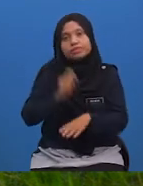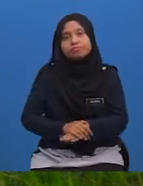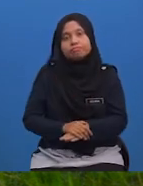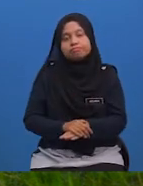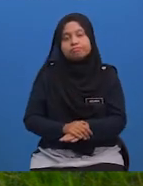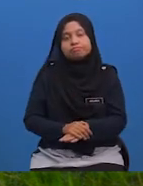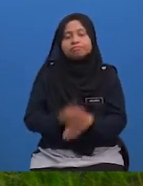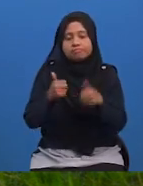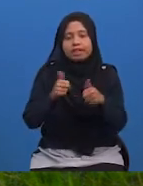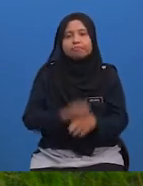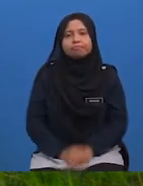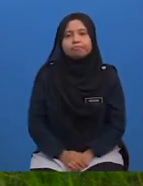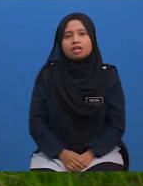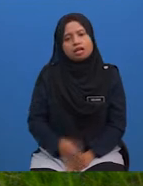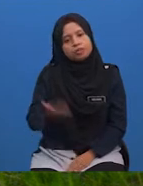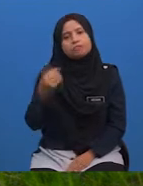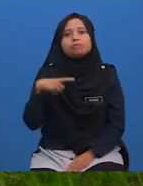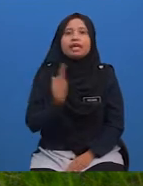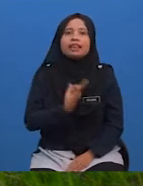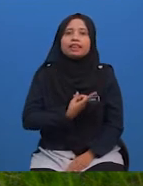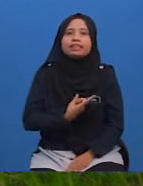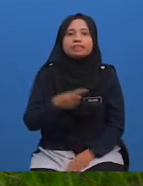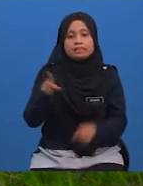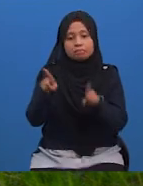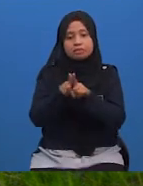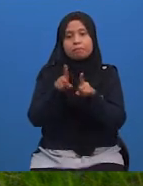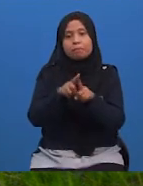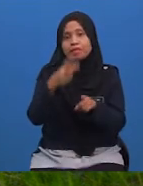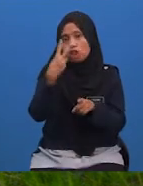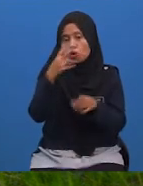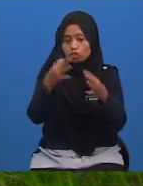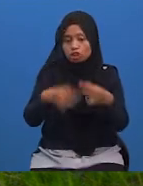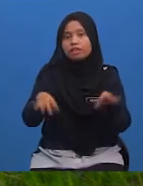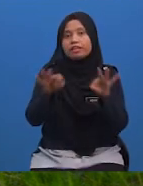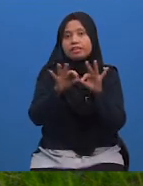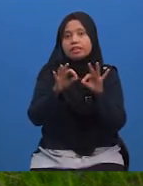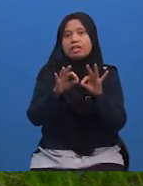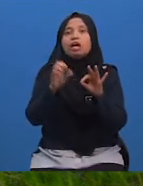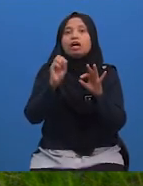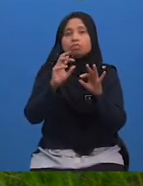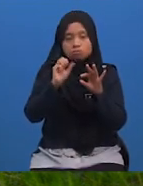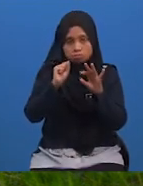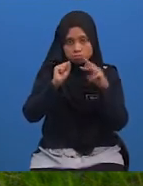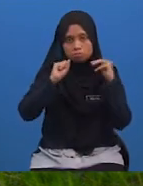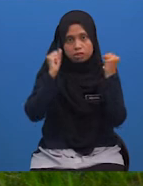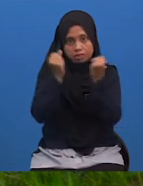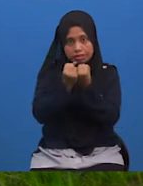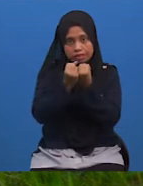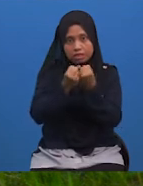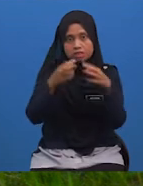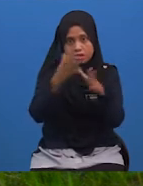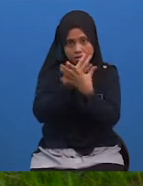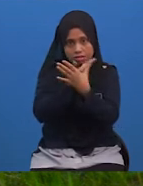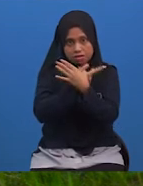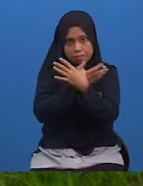Nak? Baik. Mari kita menyaksikan semula cerita masyarakat rama-rama dan gajah.